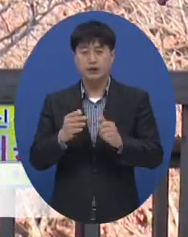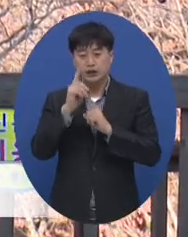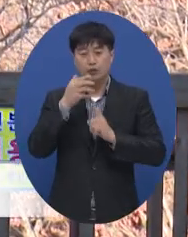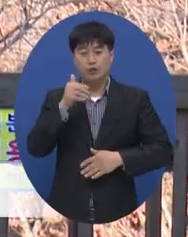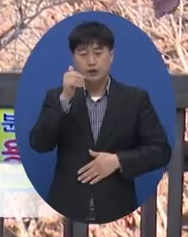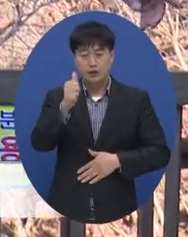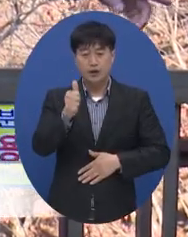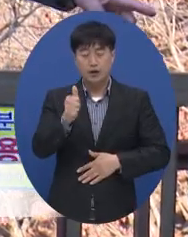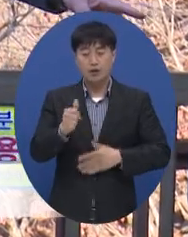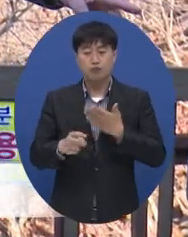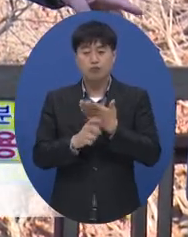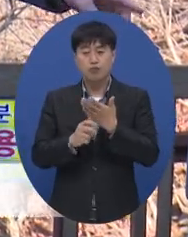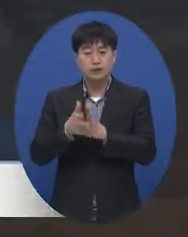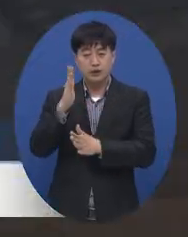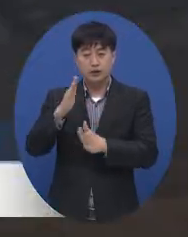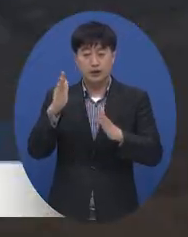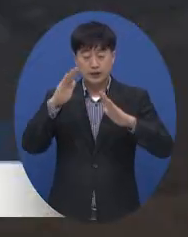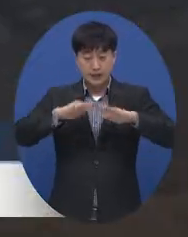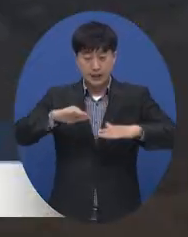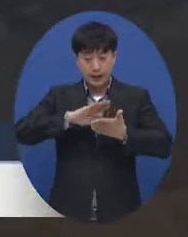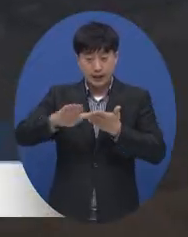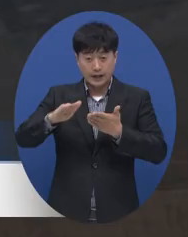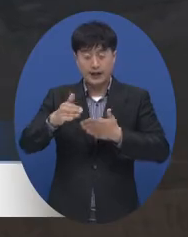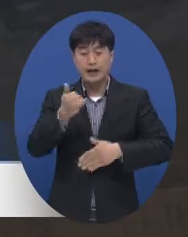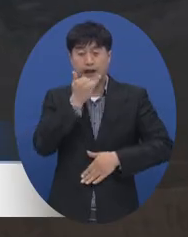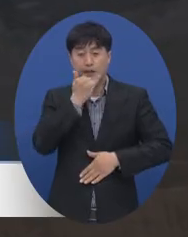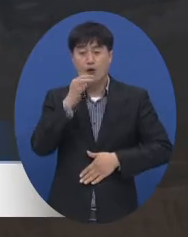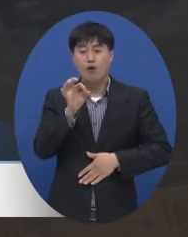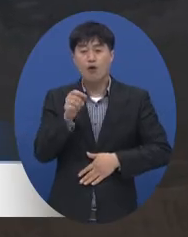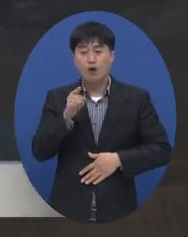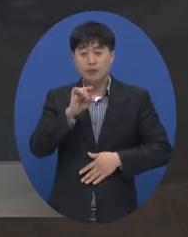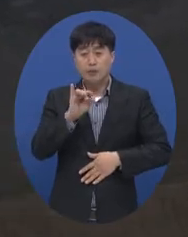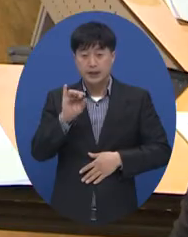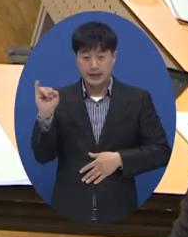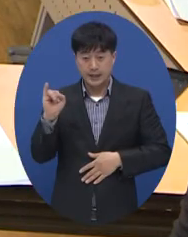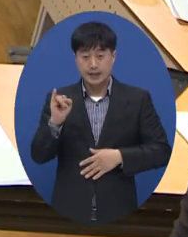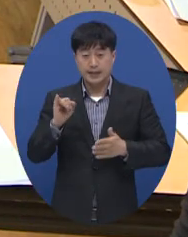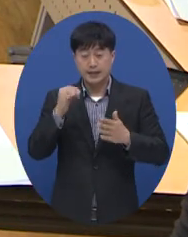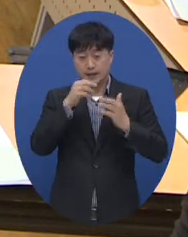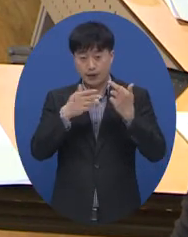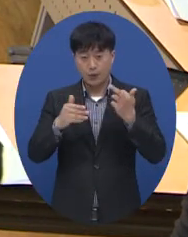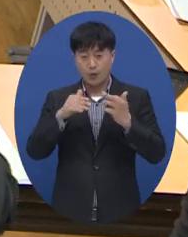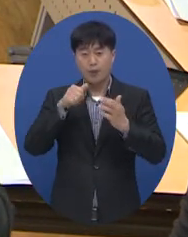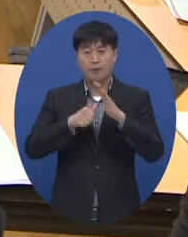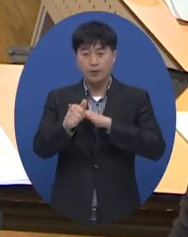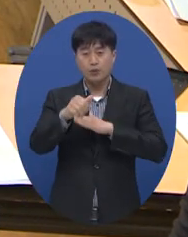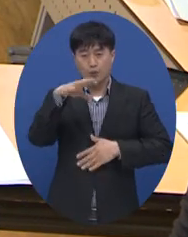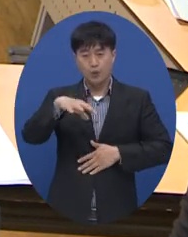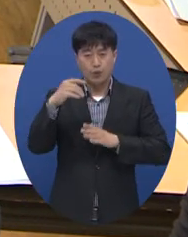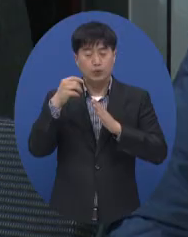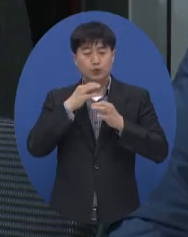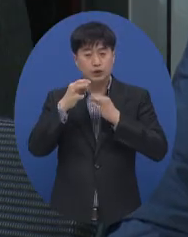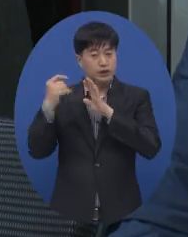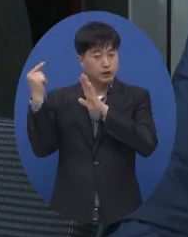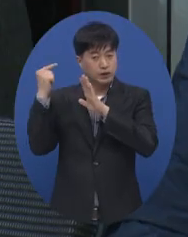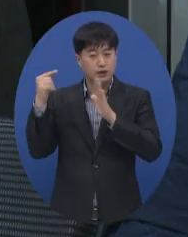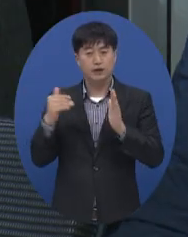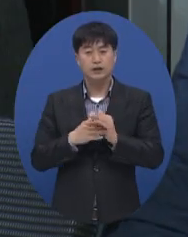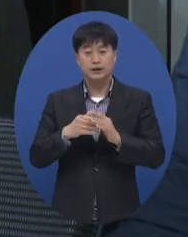이 대명 도지사는 불법 시설물을 철거 중인 다 평 구 너비 개국을 방문해 현장의 목소리를 들었습니다